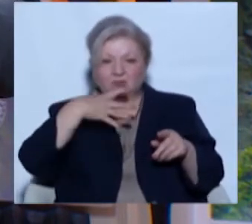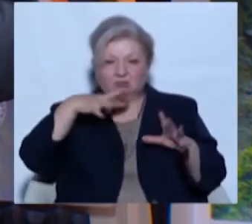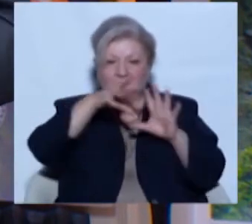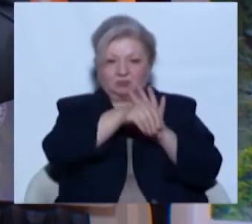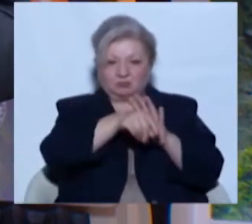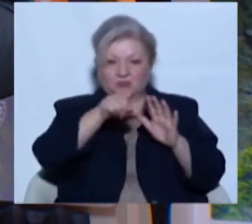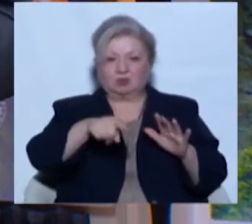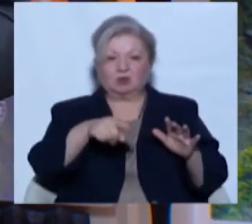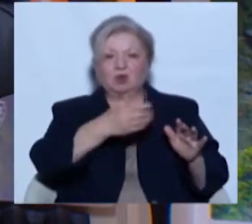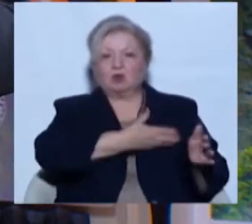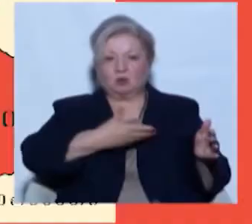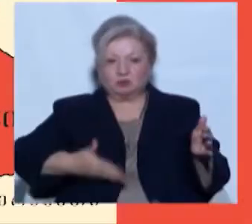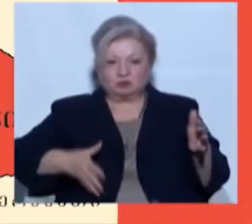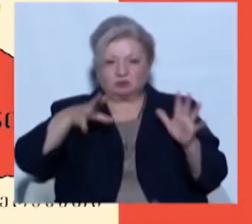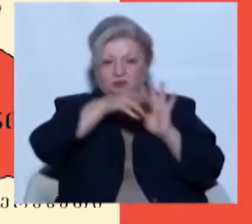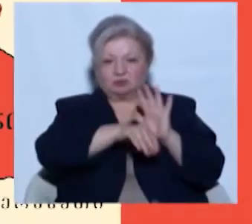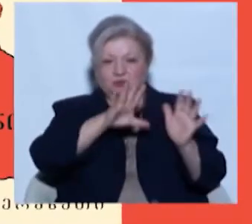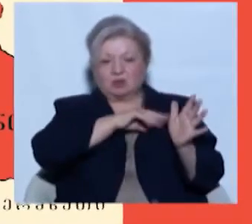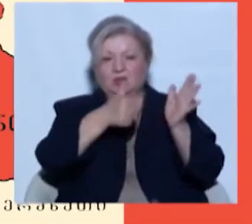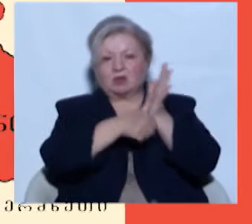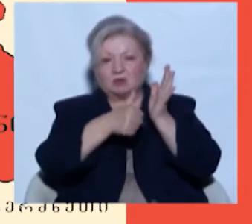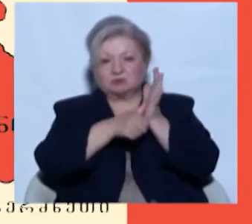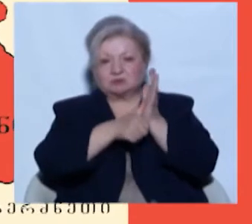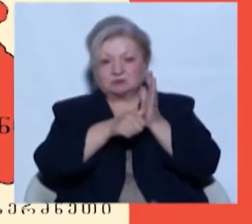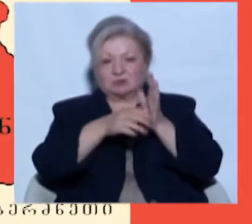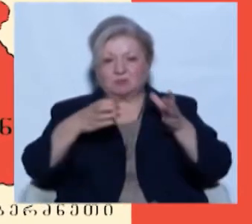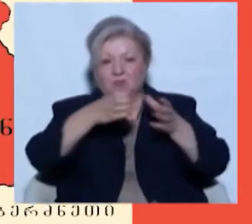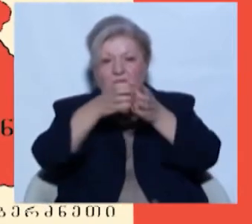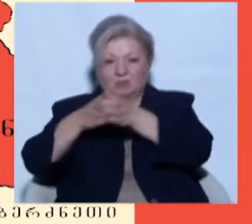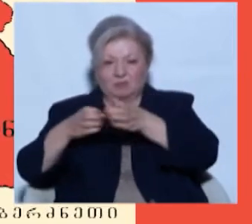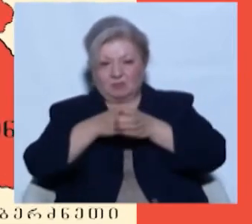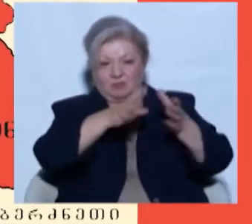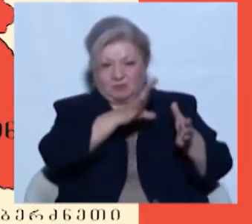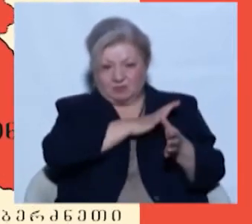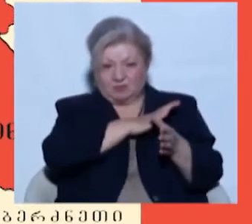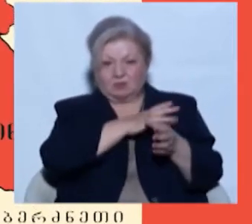ამ იუგოსლავიაში შედიოდა 6 ფედერალური ერთეული და 2